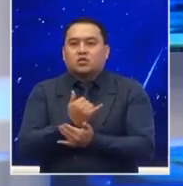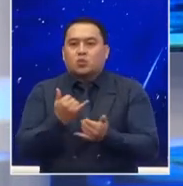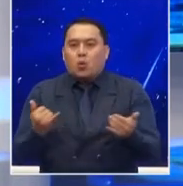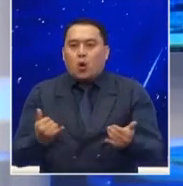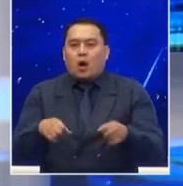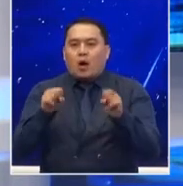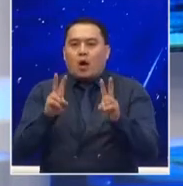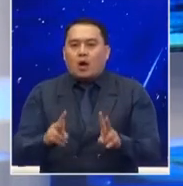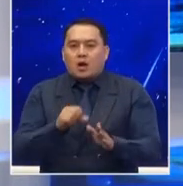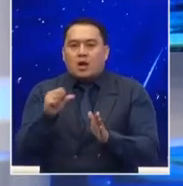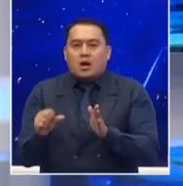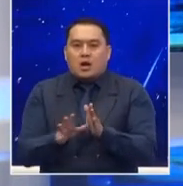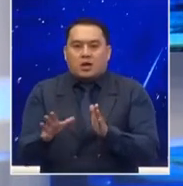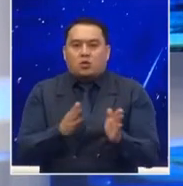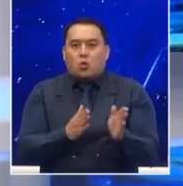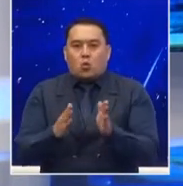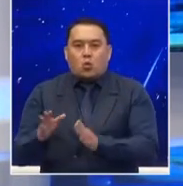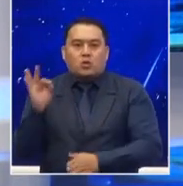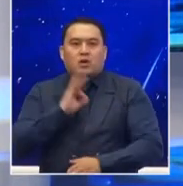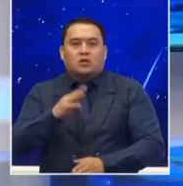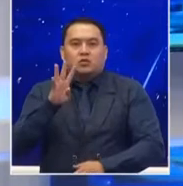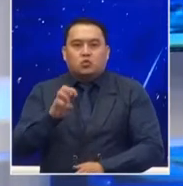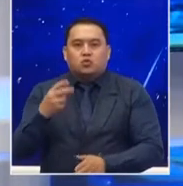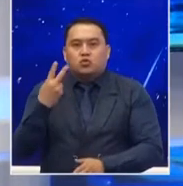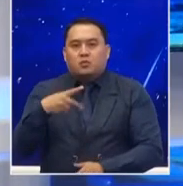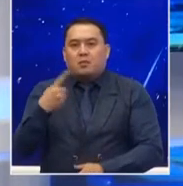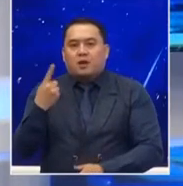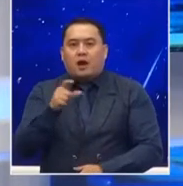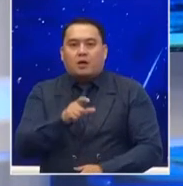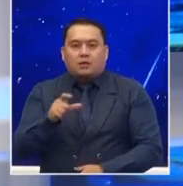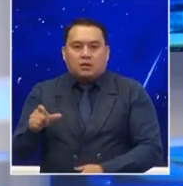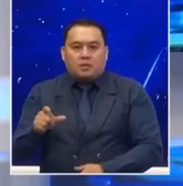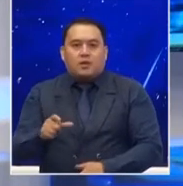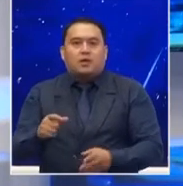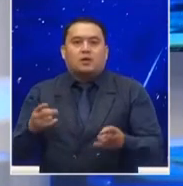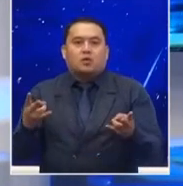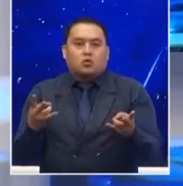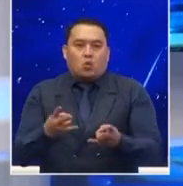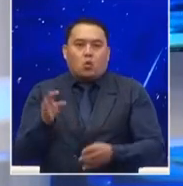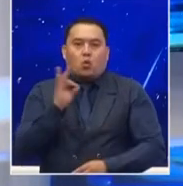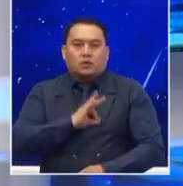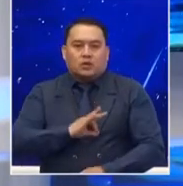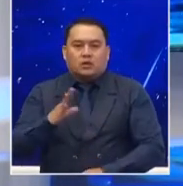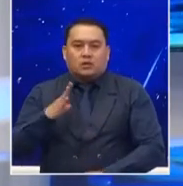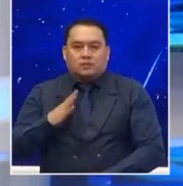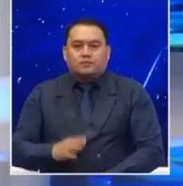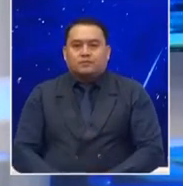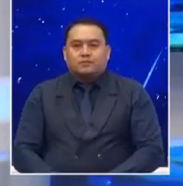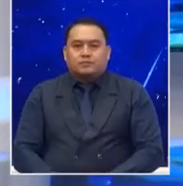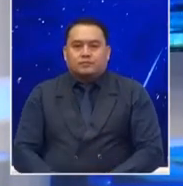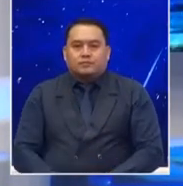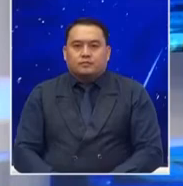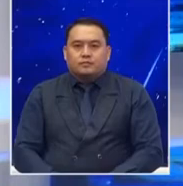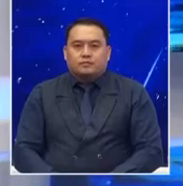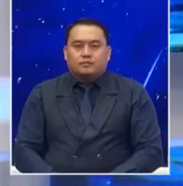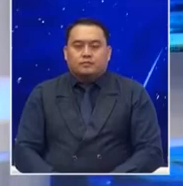үшін арнайы құрылған электронды жүйені өңір орталығындағы 421 ерекше күтімді қажет ететін азамат қолданыпты. Бірі